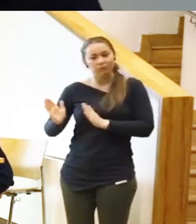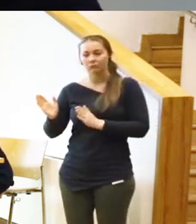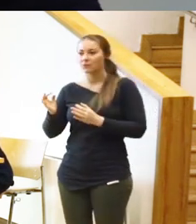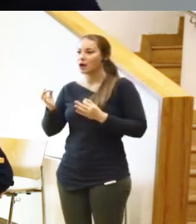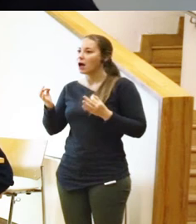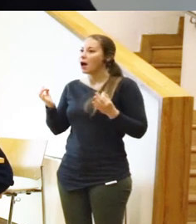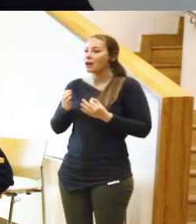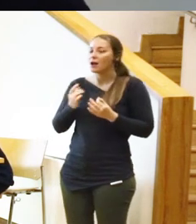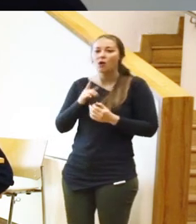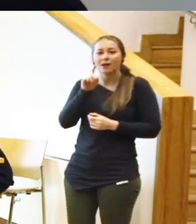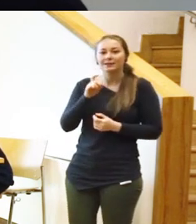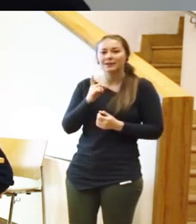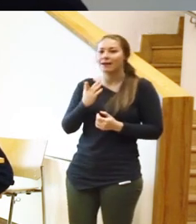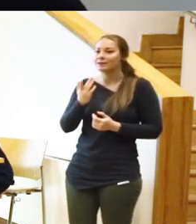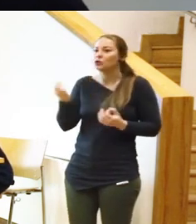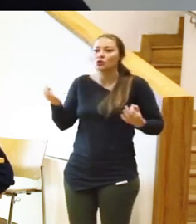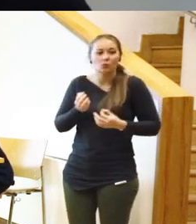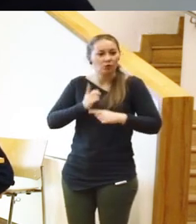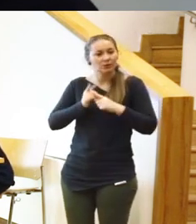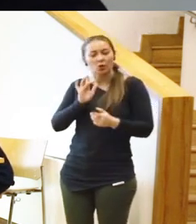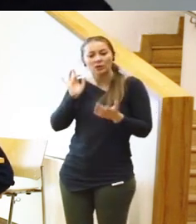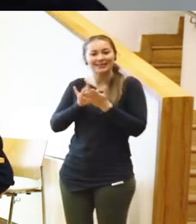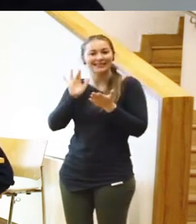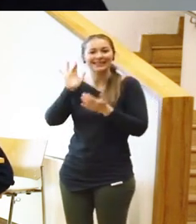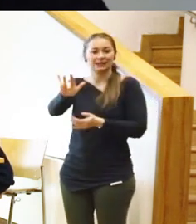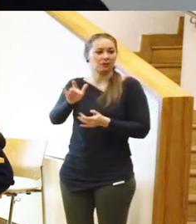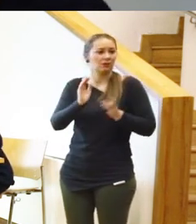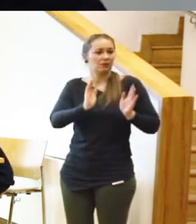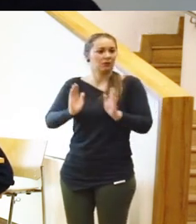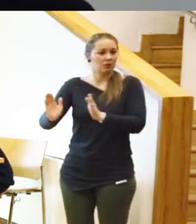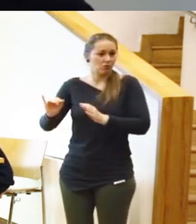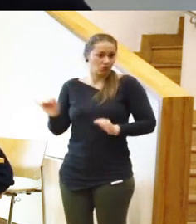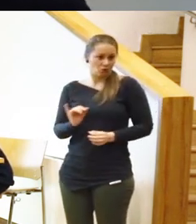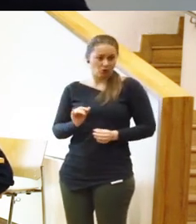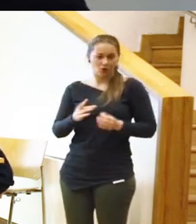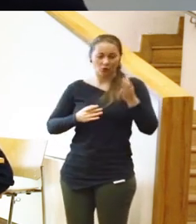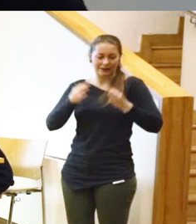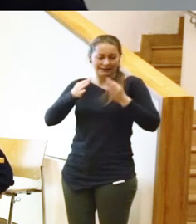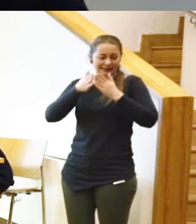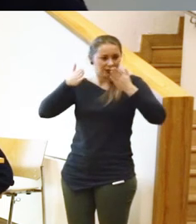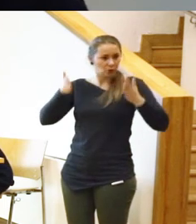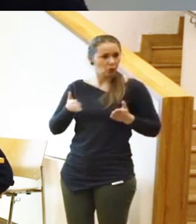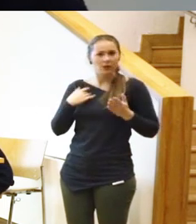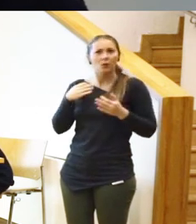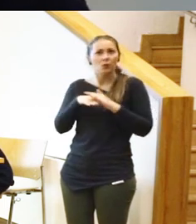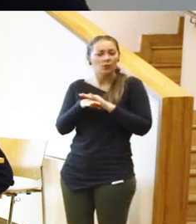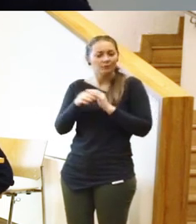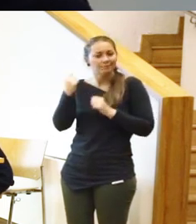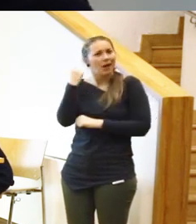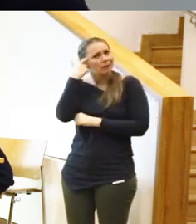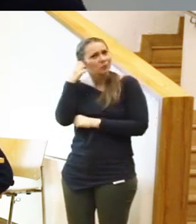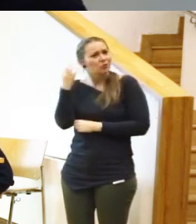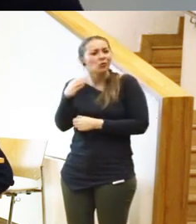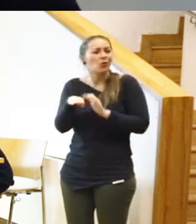vlastně, koho chce disciplinovat. Nemusí to nutně znamenat všechny a nemusí to nutně znamenat nějaký